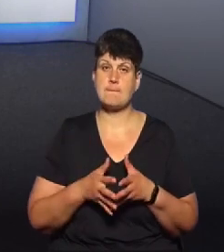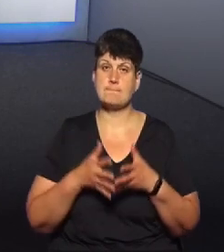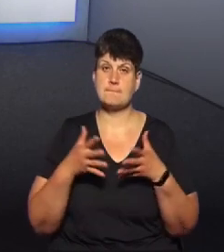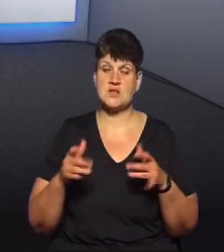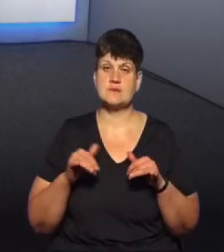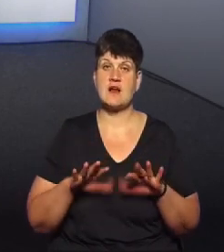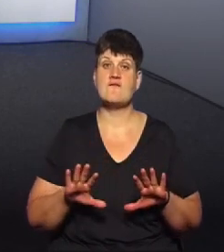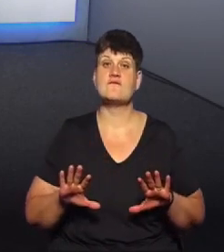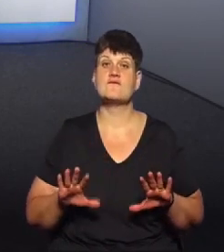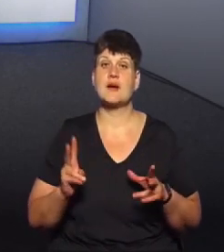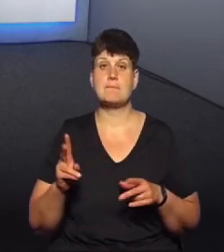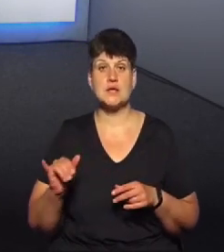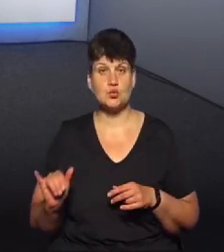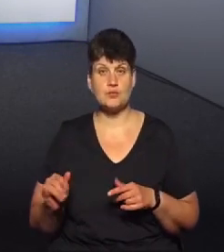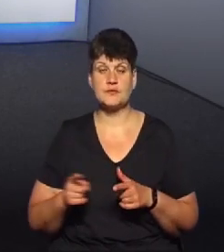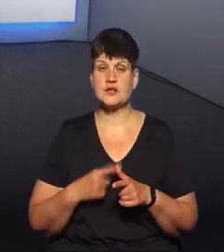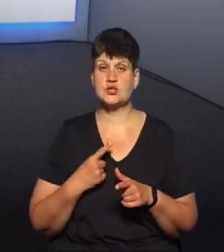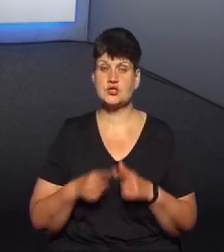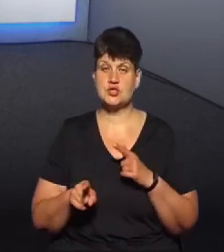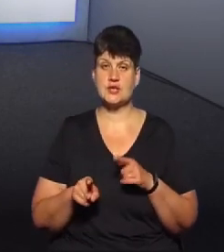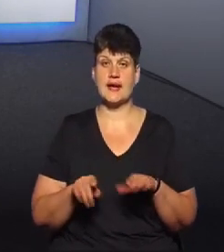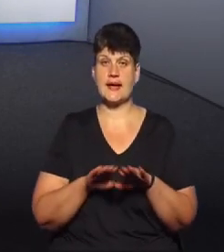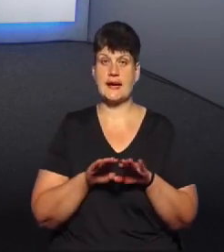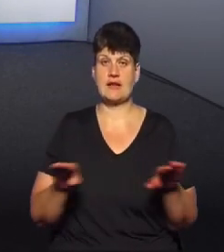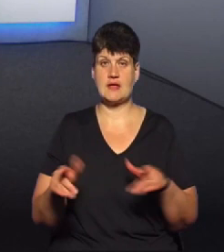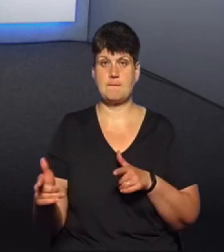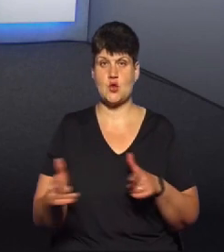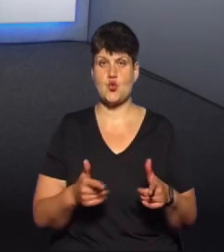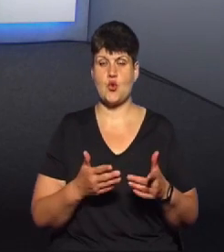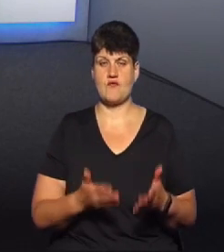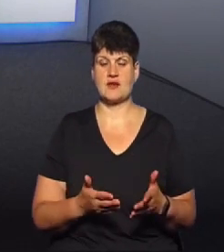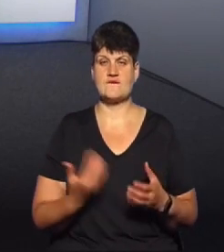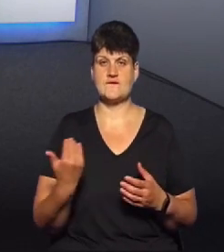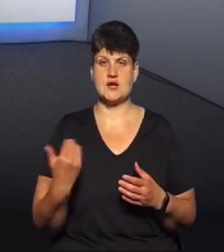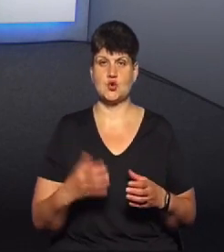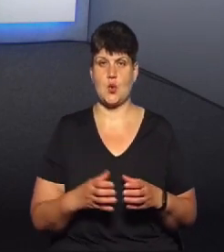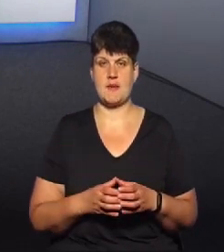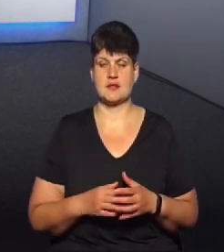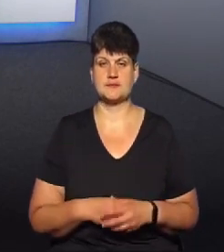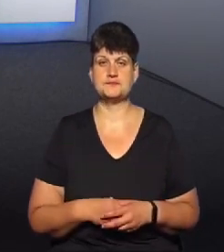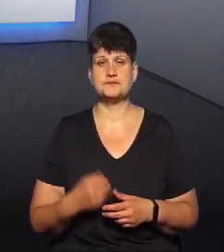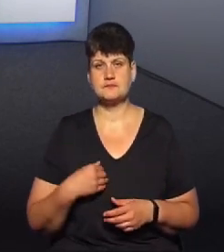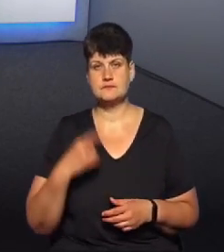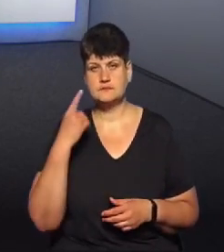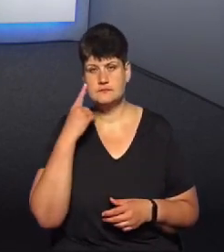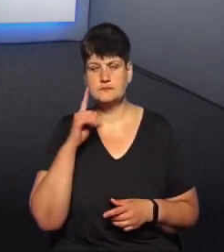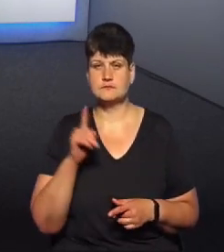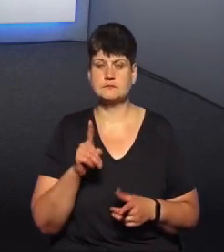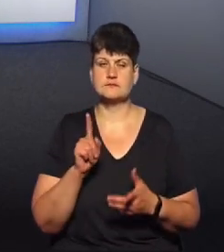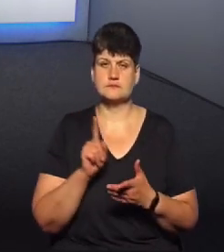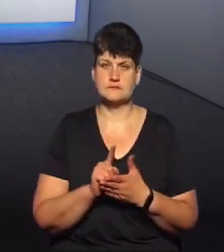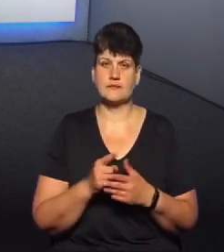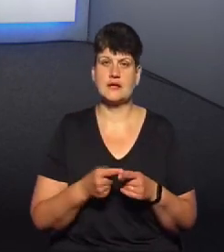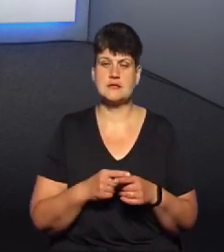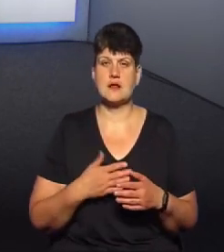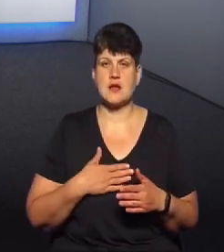чи, зокрема, і рівня підготовки вашої команди? Я думаю, що, безумовно, це наша праця.